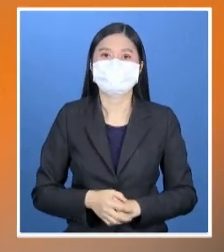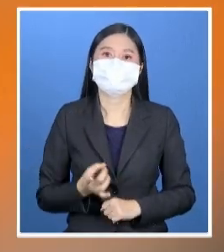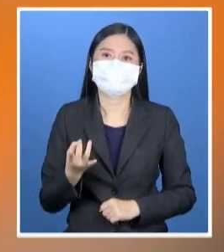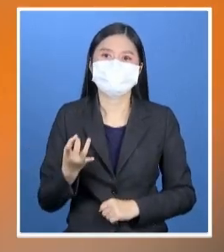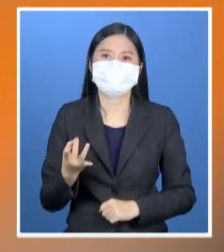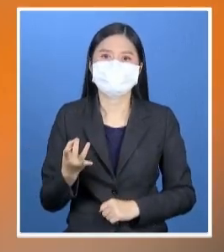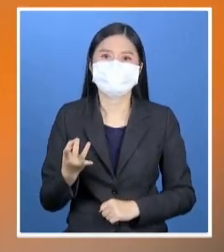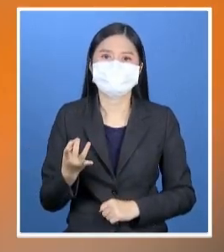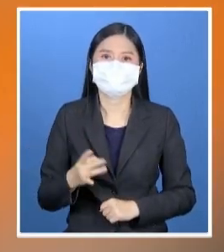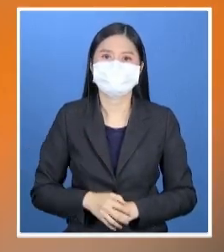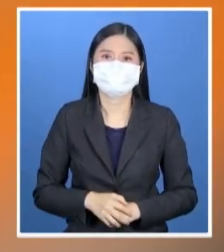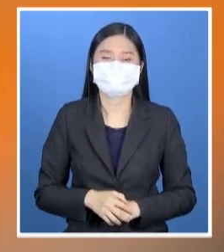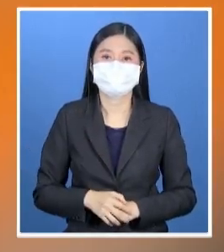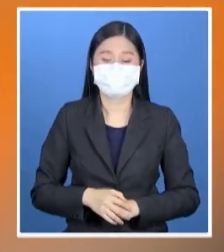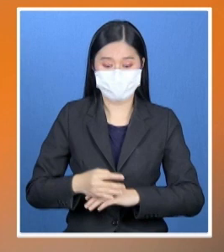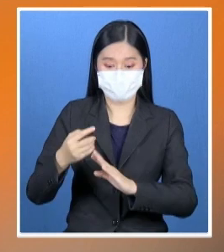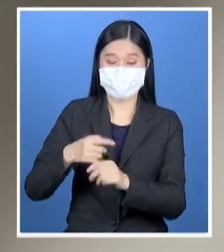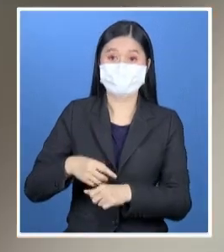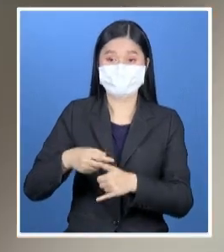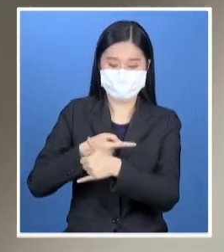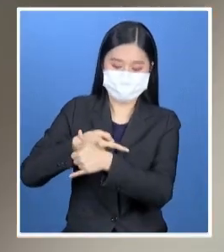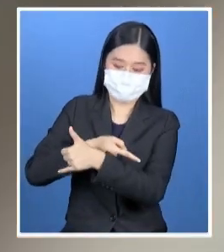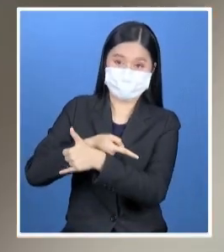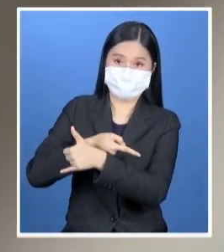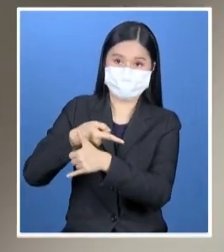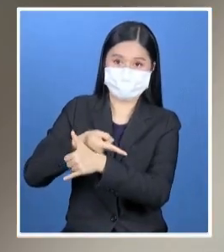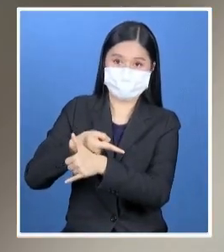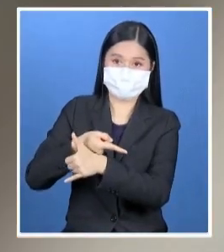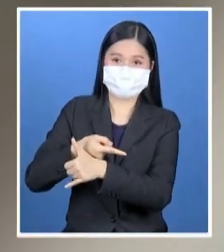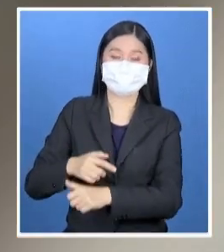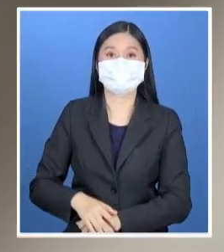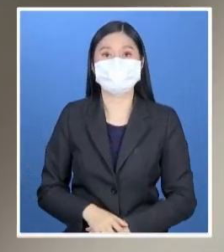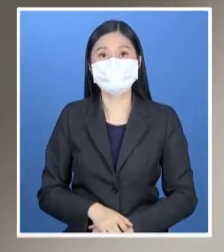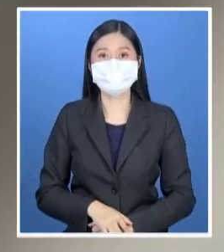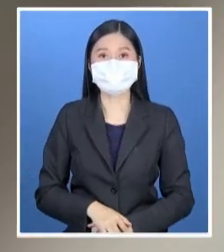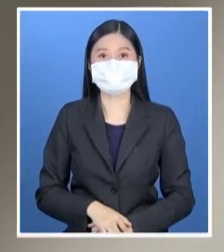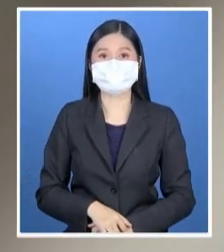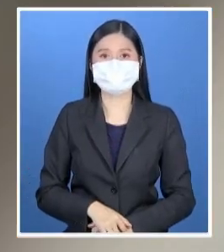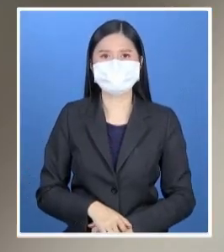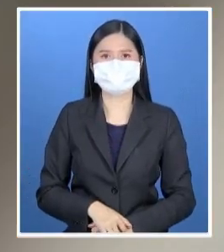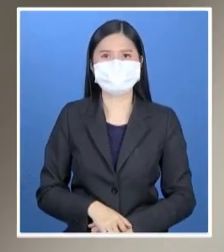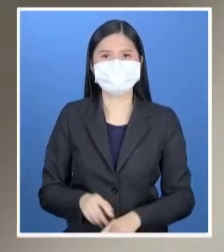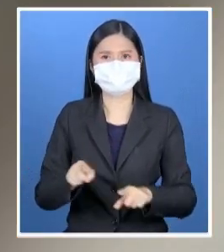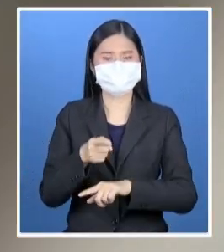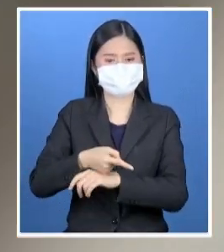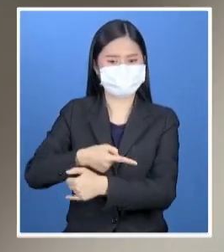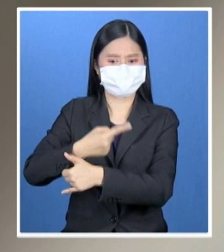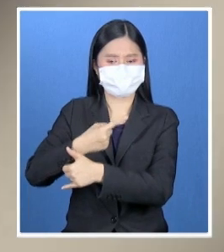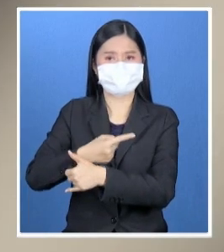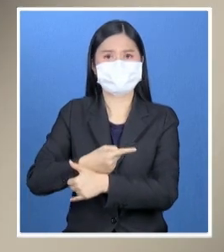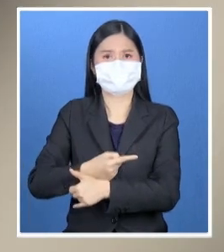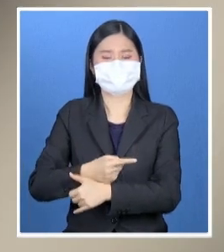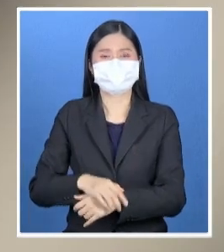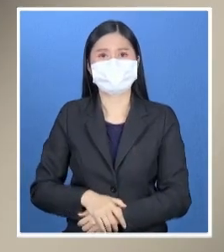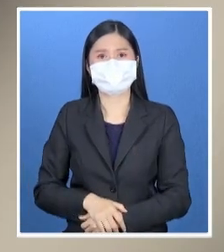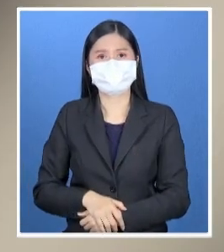นี้มาที่ข้างหลังของเธอแน่นอนเธอซ้อนอยู่ข้างหลังนะฮะเหมือนประหลัดขิกไหม คล้ายๆประหลัดขิก แต่ว่า